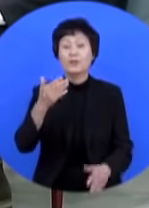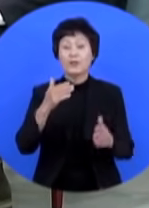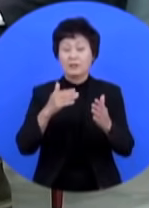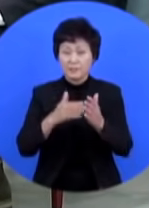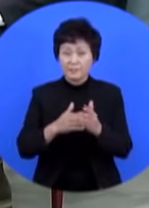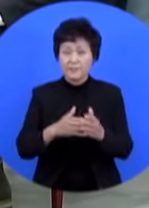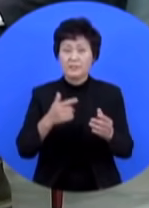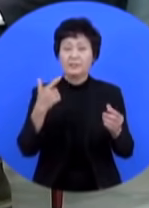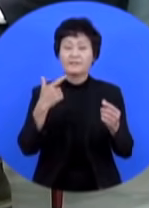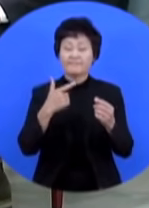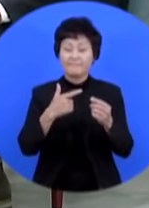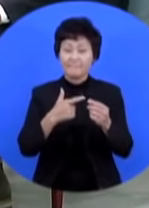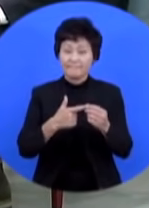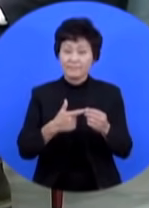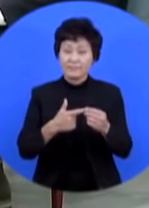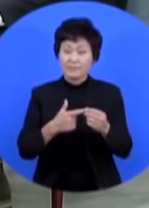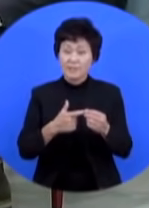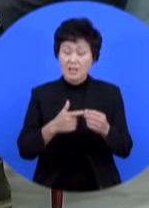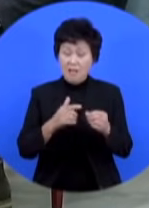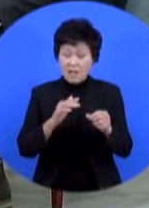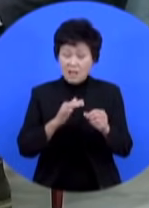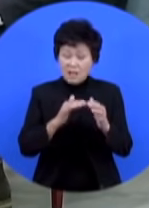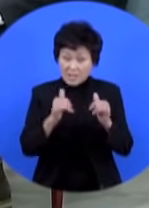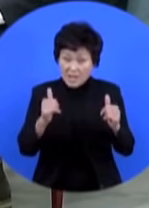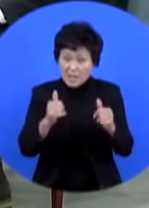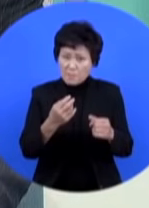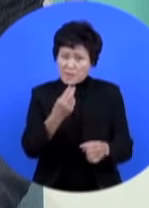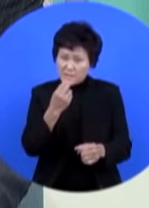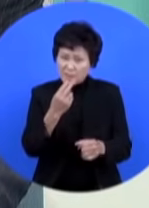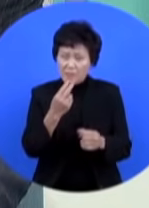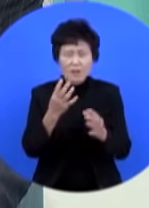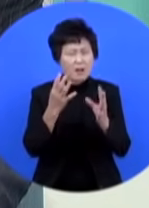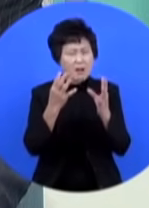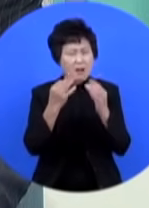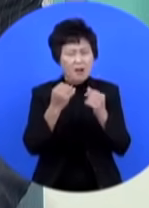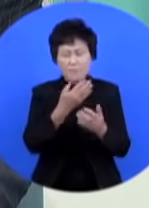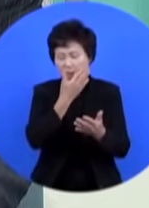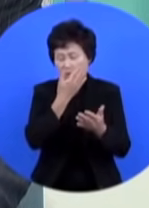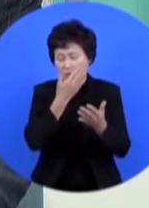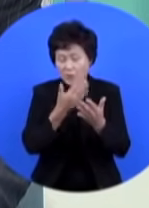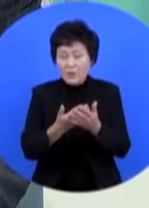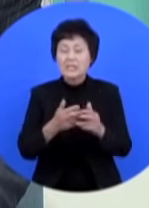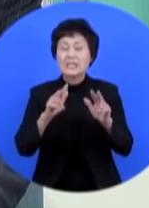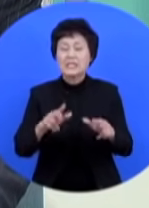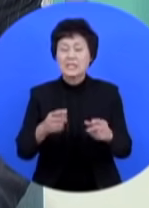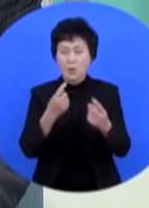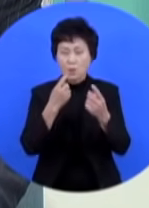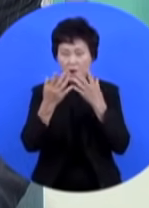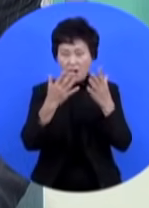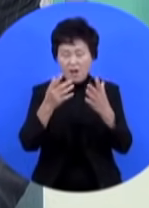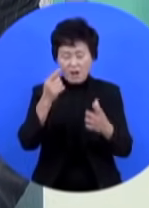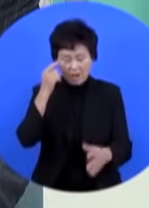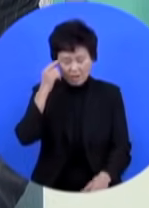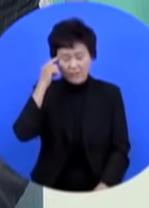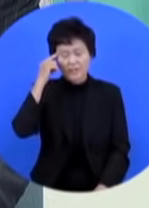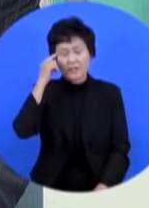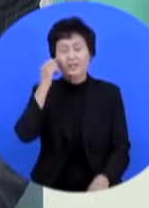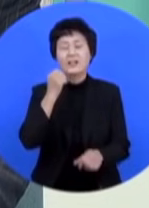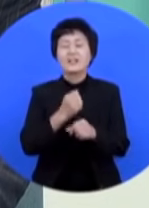여섯 번째, 사람의 생명이 얼마나 소중한지 이제야 확실하게 깨닫게 하시니